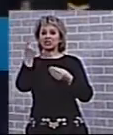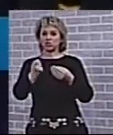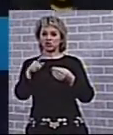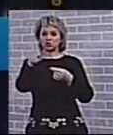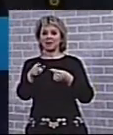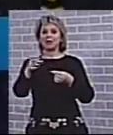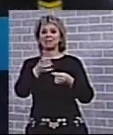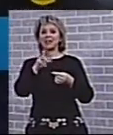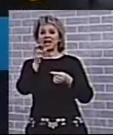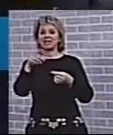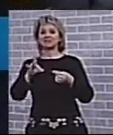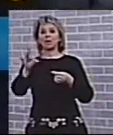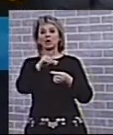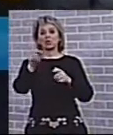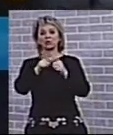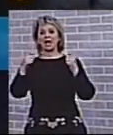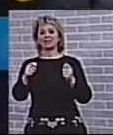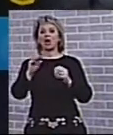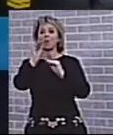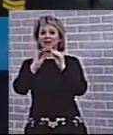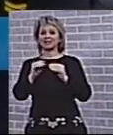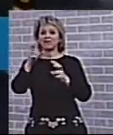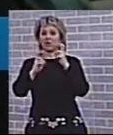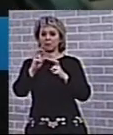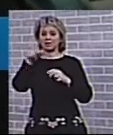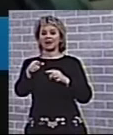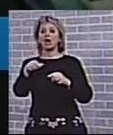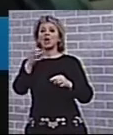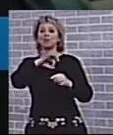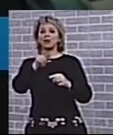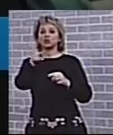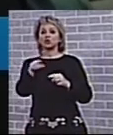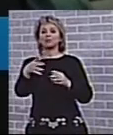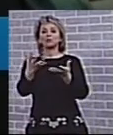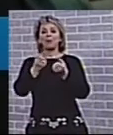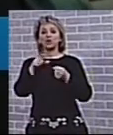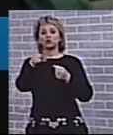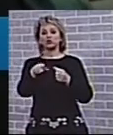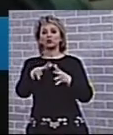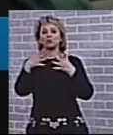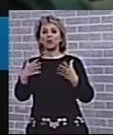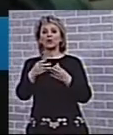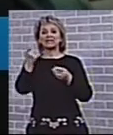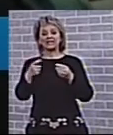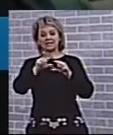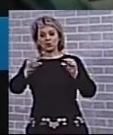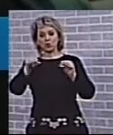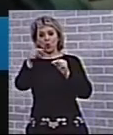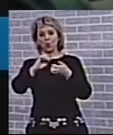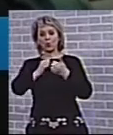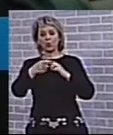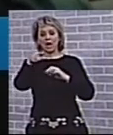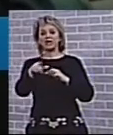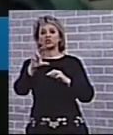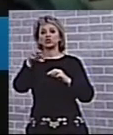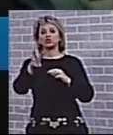дешевле. В Белоколитвинском районе открыта обогатительная фабрика. Потребитель получает более низкозольный уголь,